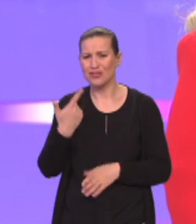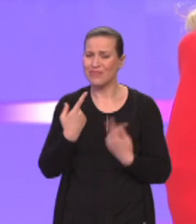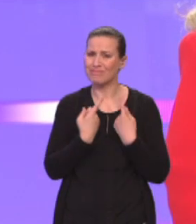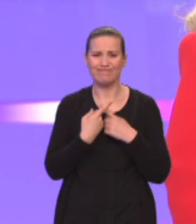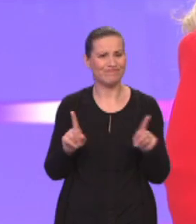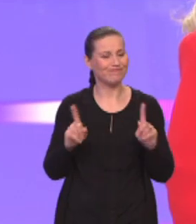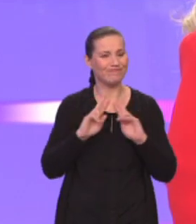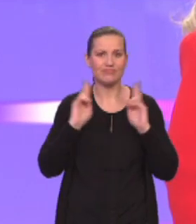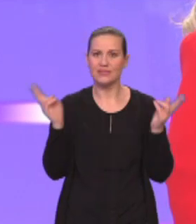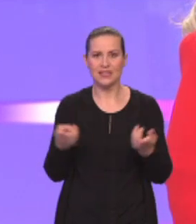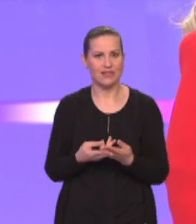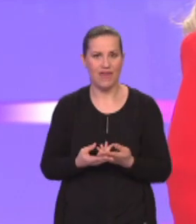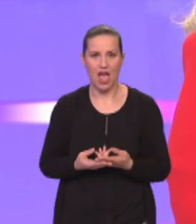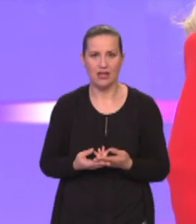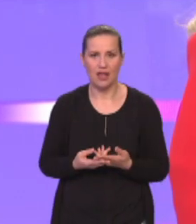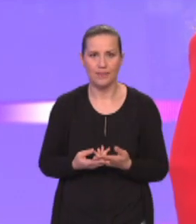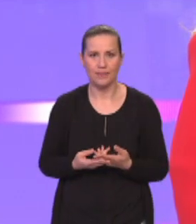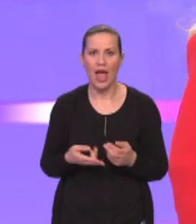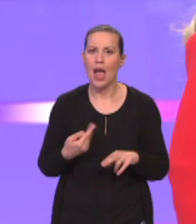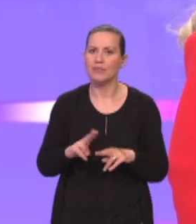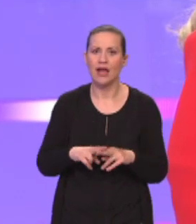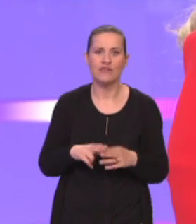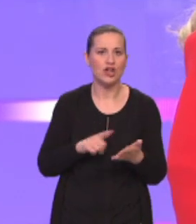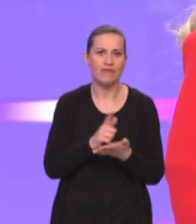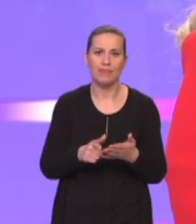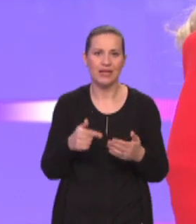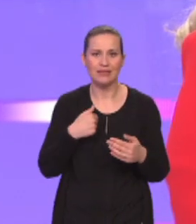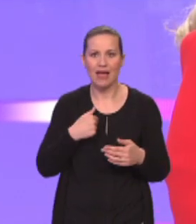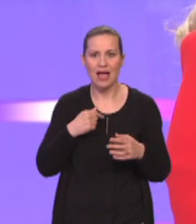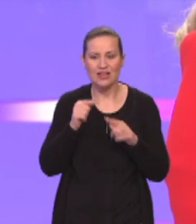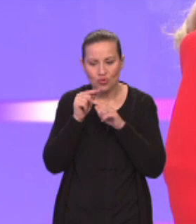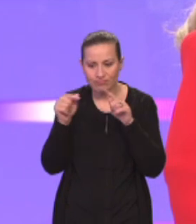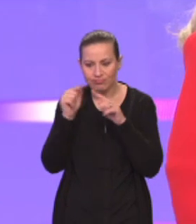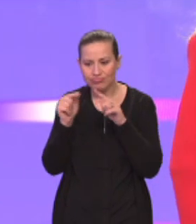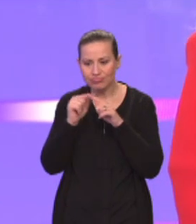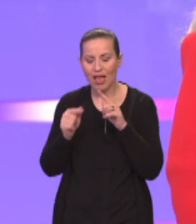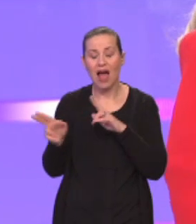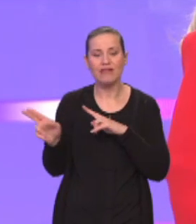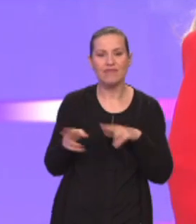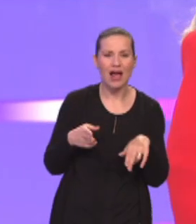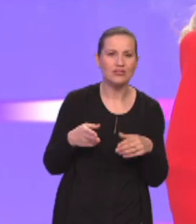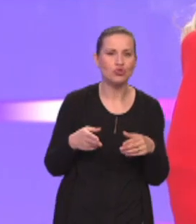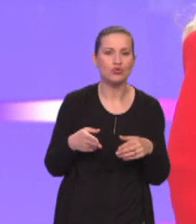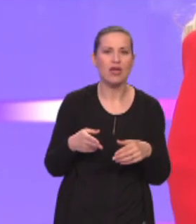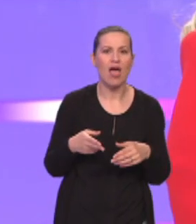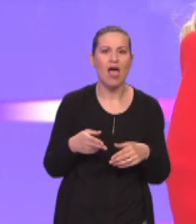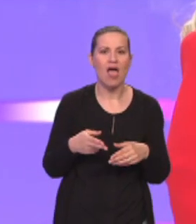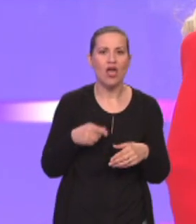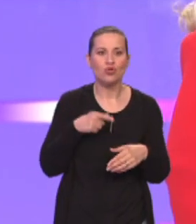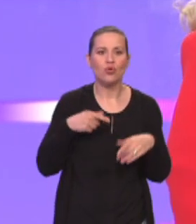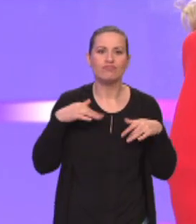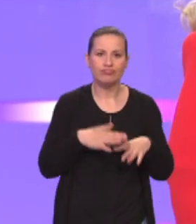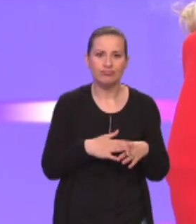svijeta različita i previše bi vremena uzelo da idem sad u detalje, a ali vratit ću se opet na ono. Dakle, tu je